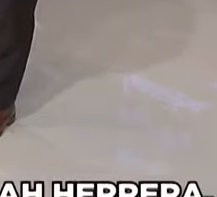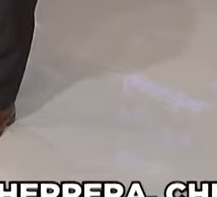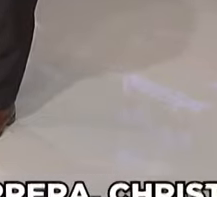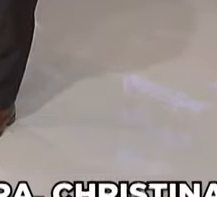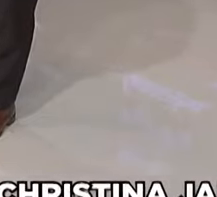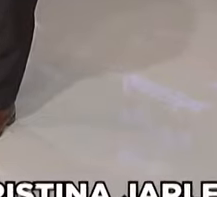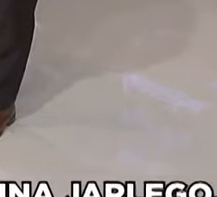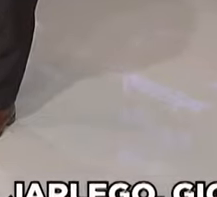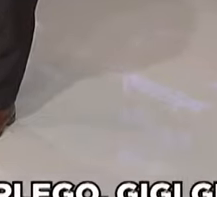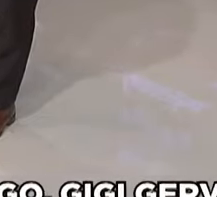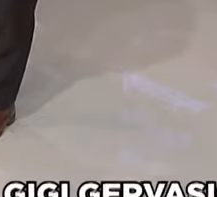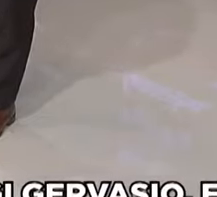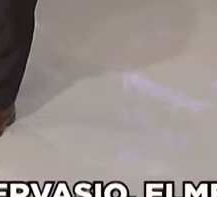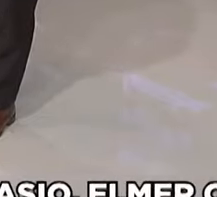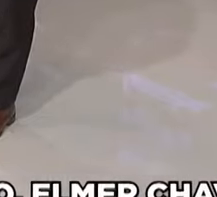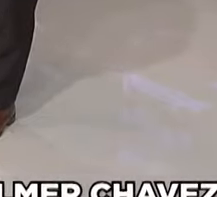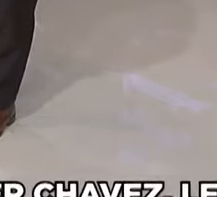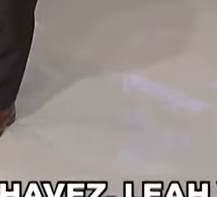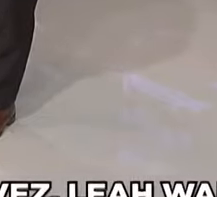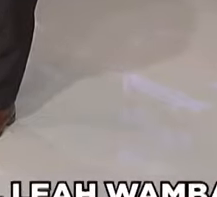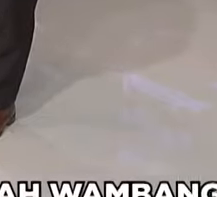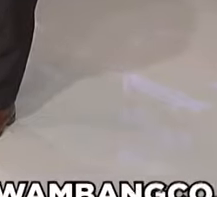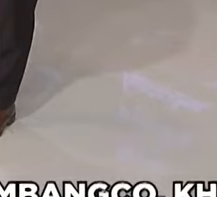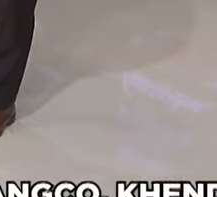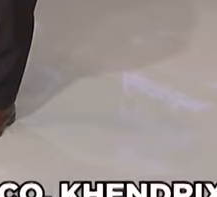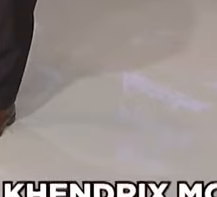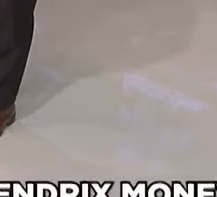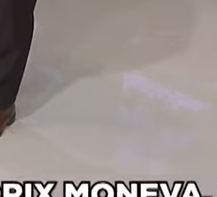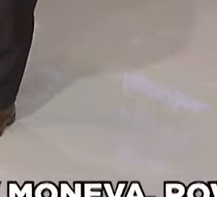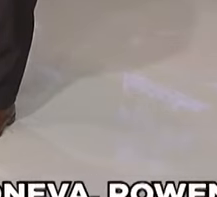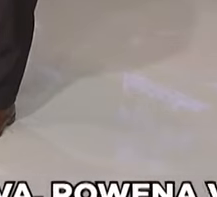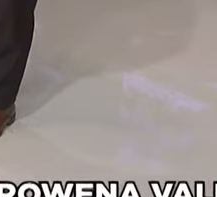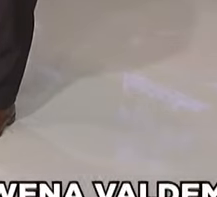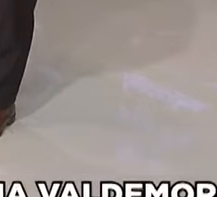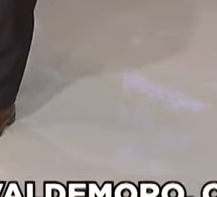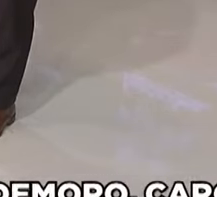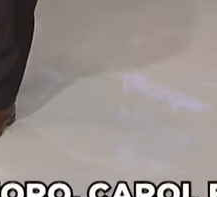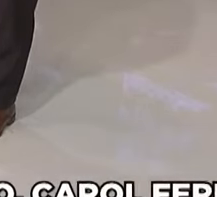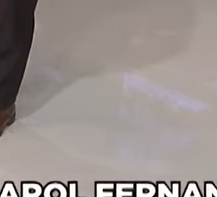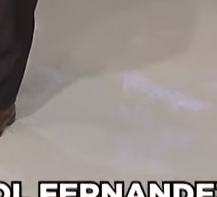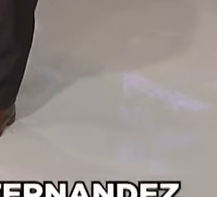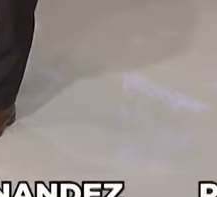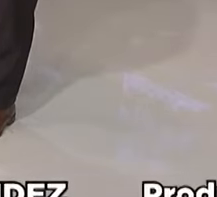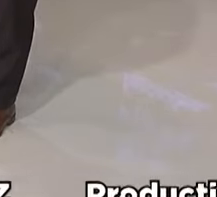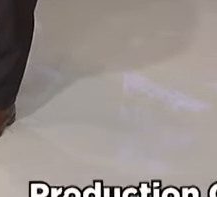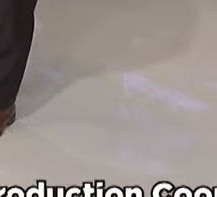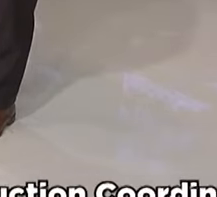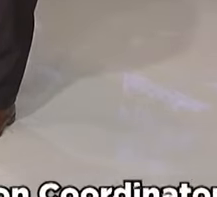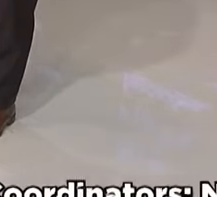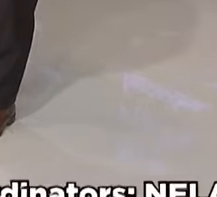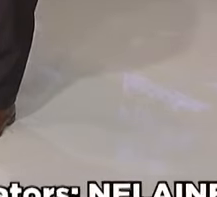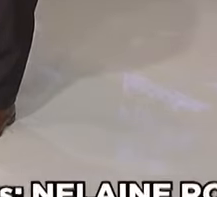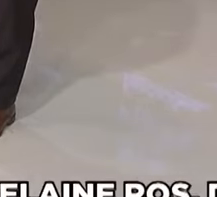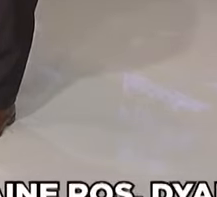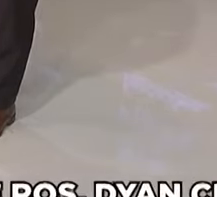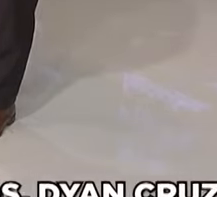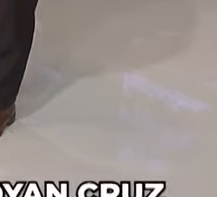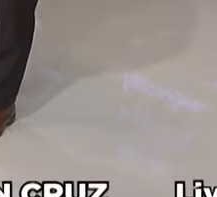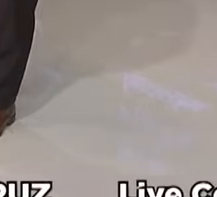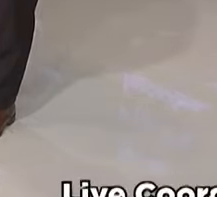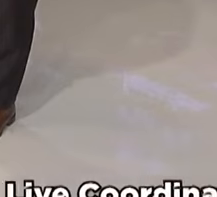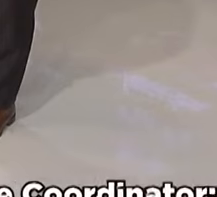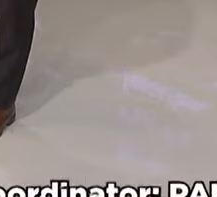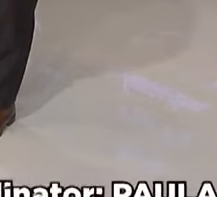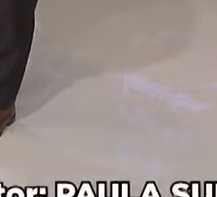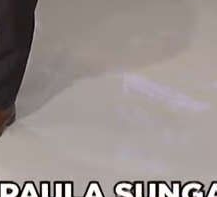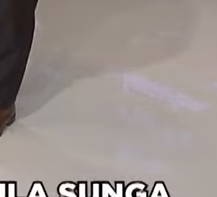crochet. Yan. Talaga ha. Gawa niya si kabayan na. Maanuwari sa mukha yun. Susuotin